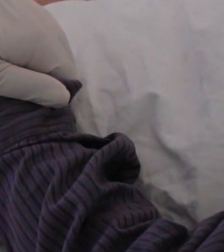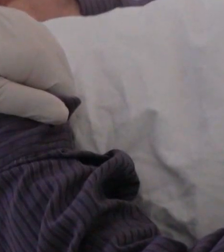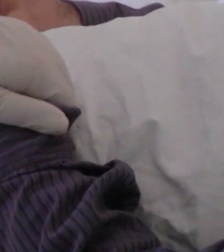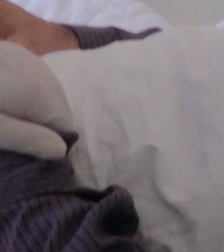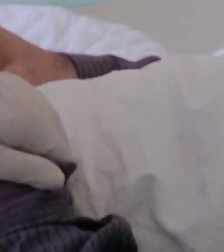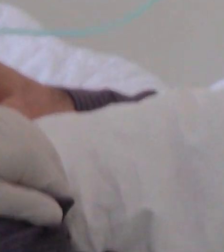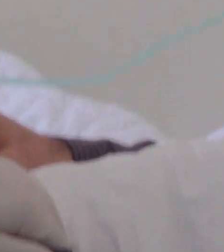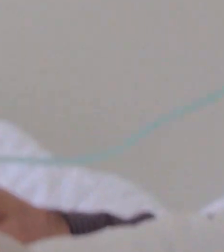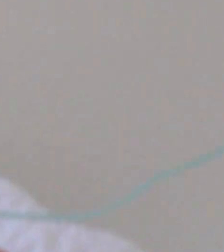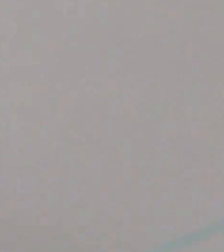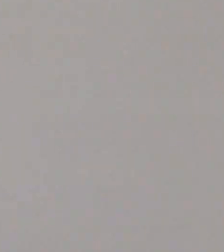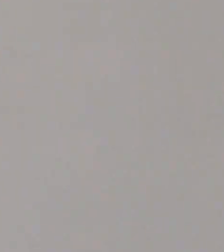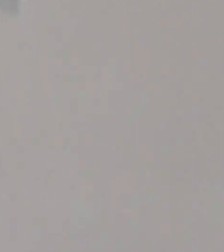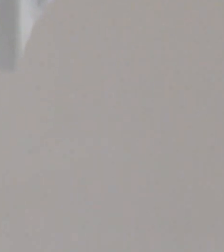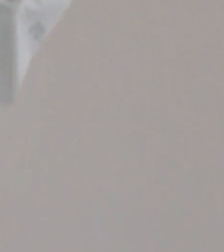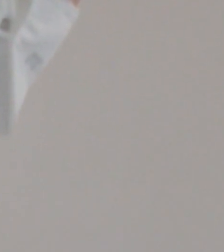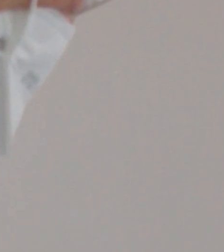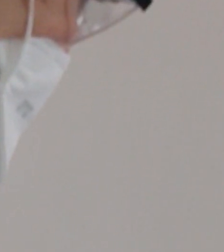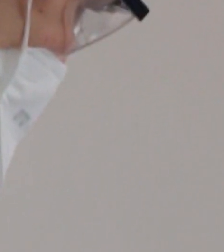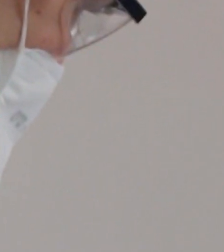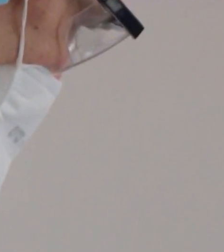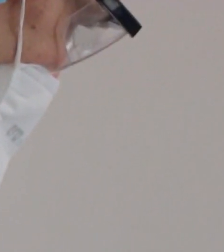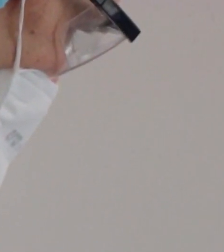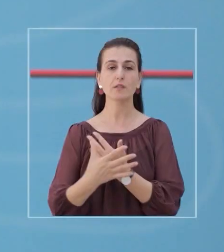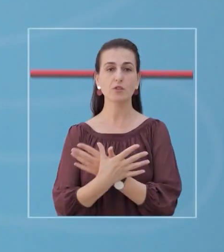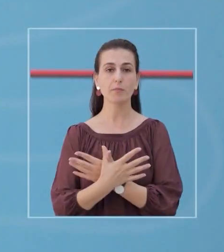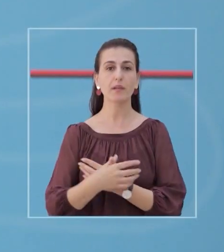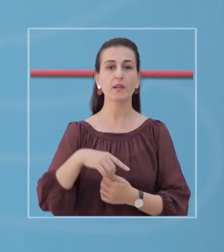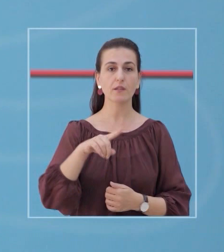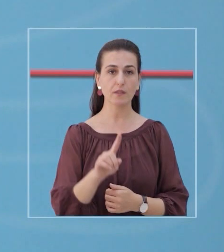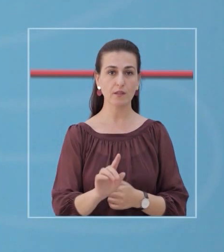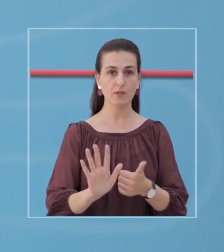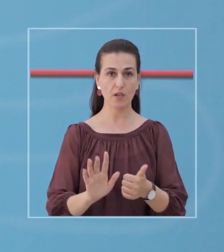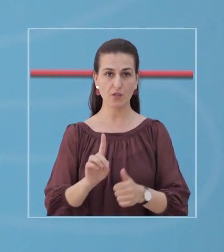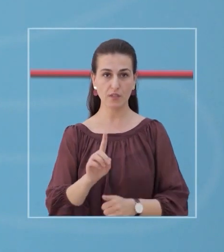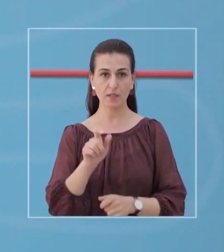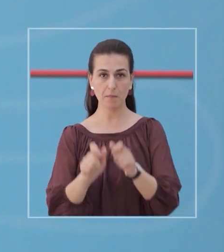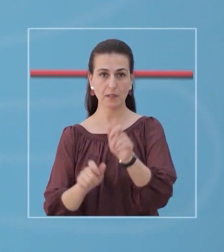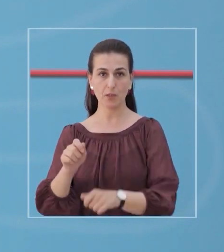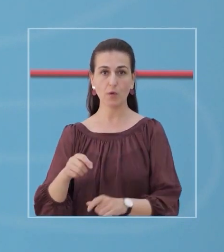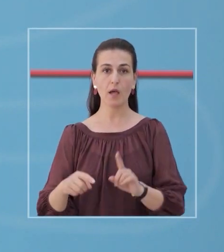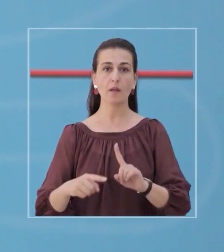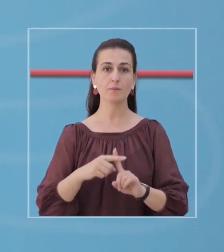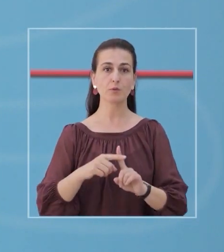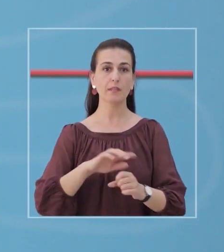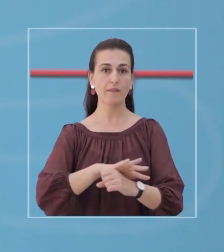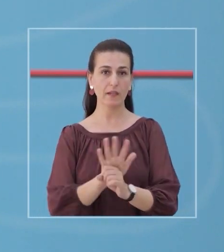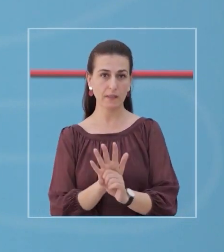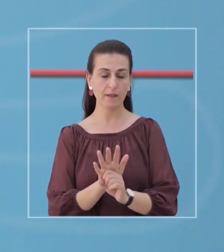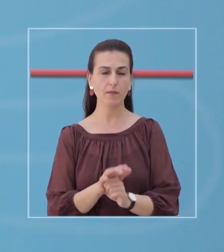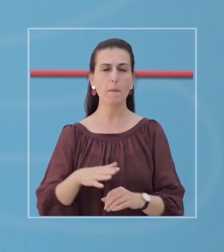78% e rrasteve. Aktualisht në vënd janë 161 persona aktiv me Covid-19,